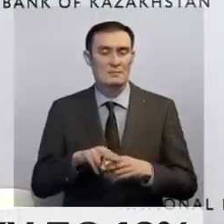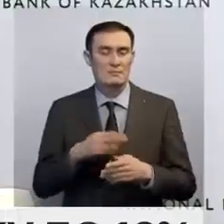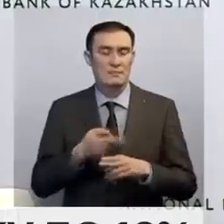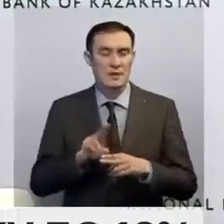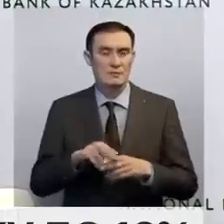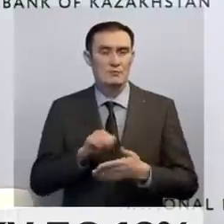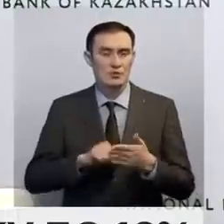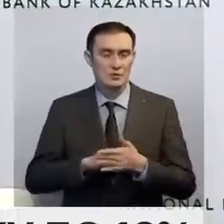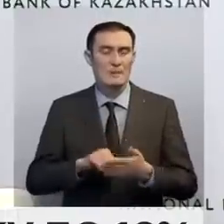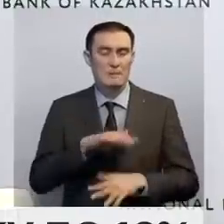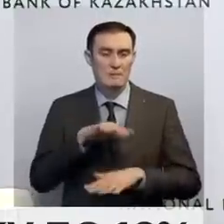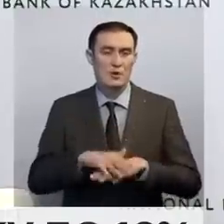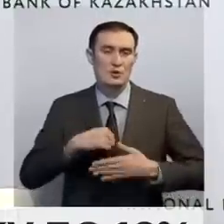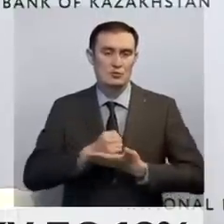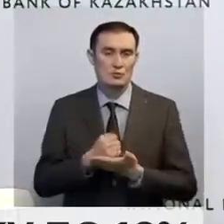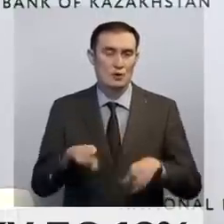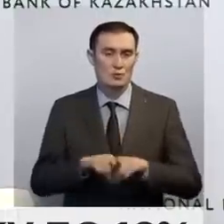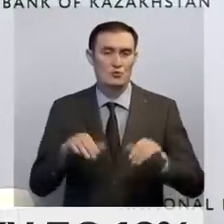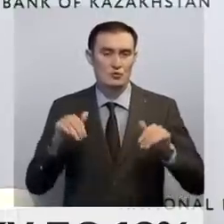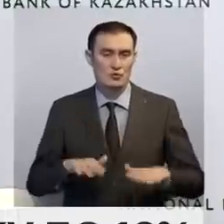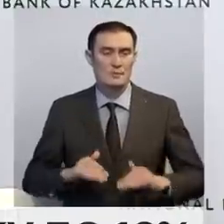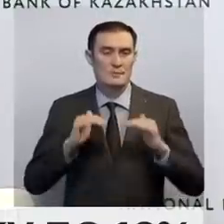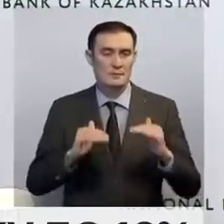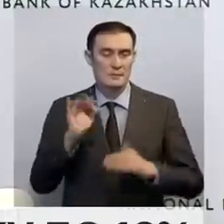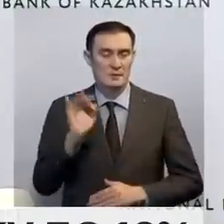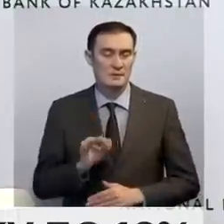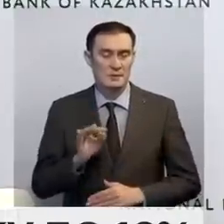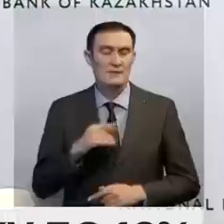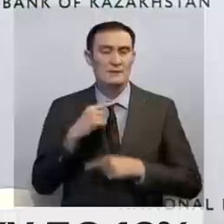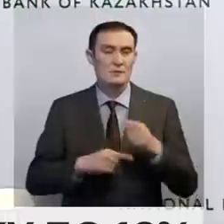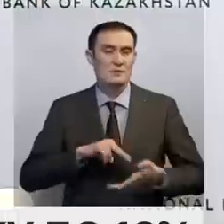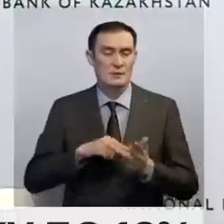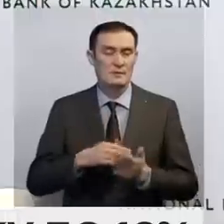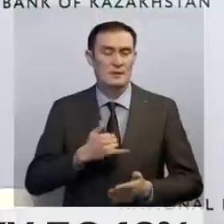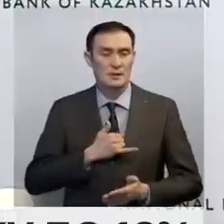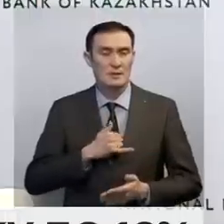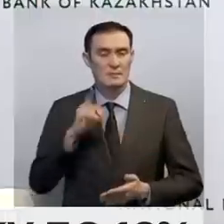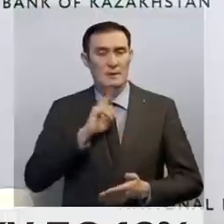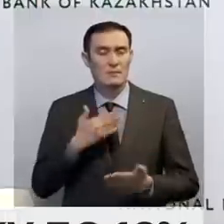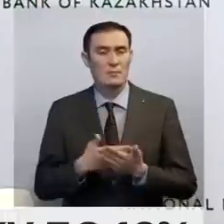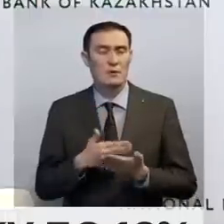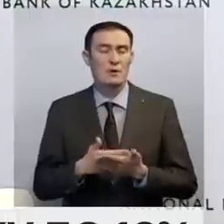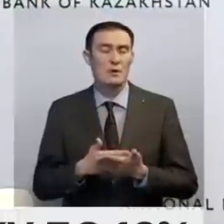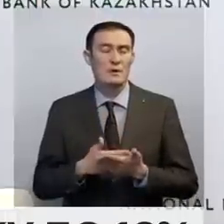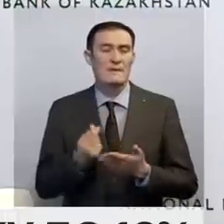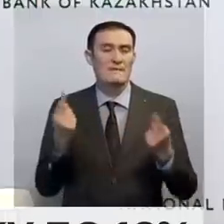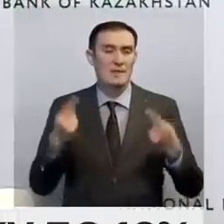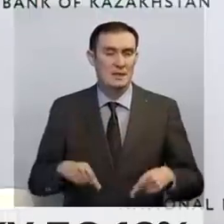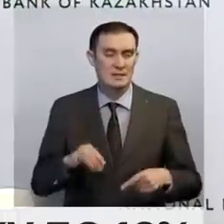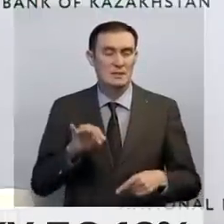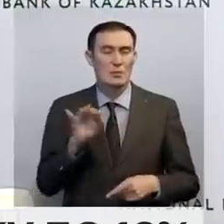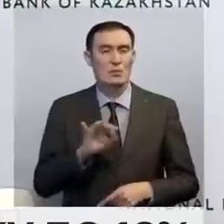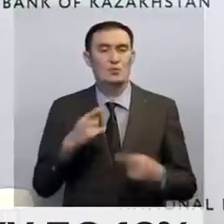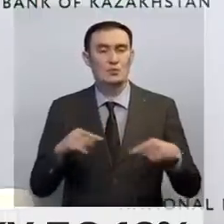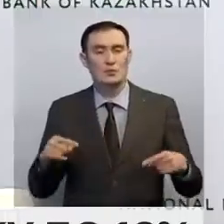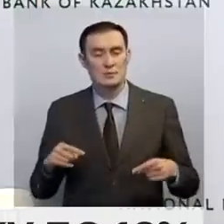Национальный банк и принял сегодняшнее решение. В рамках следующего решения наши прогнозные оценки по инфляции и по